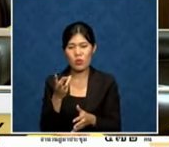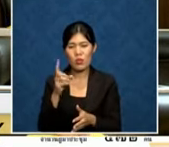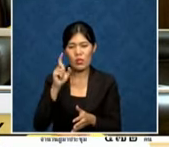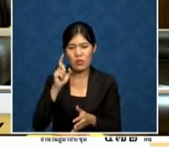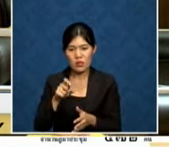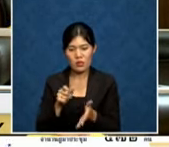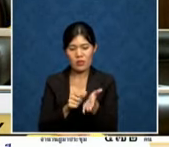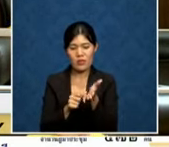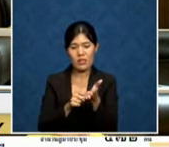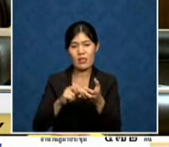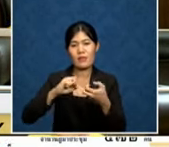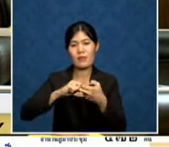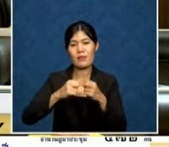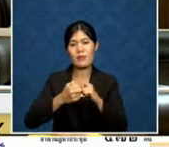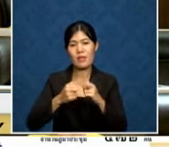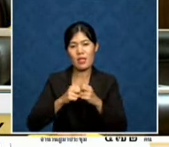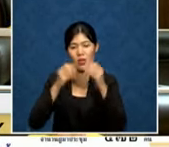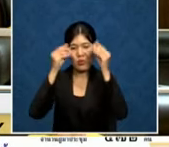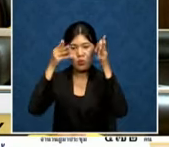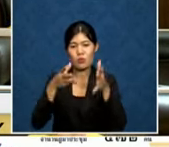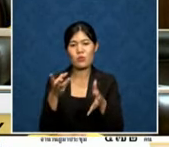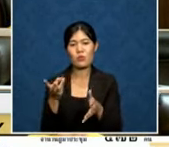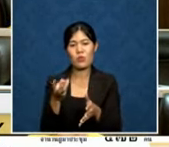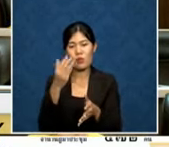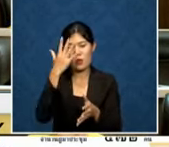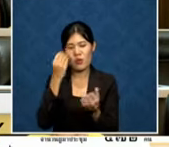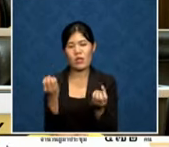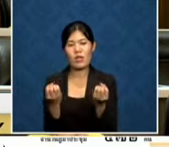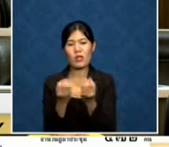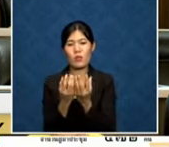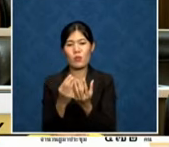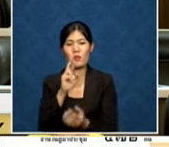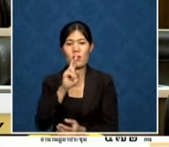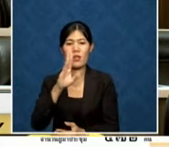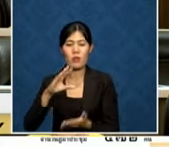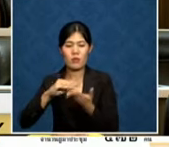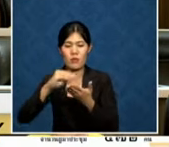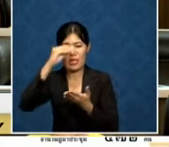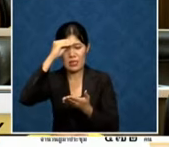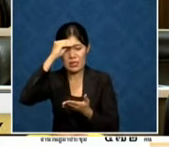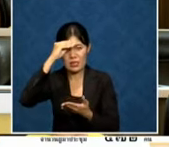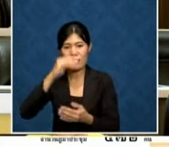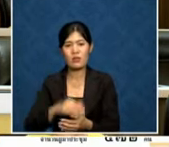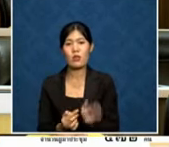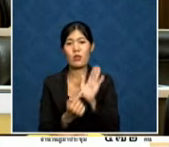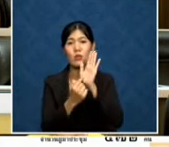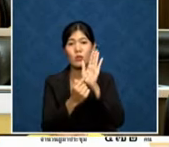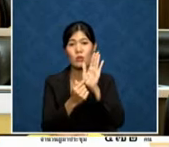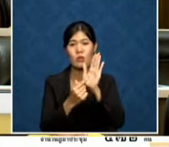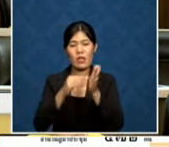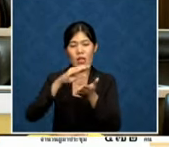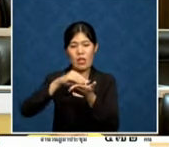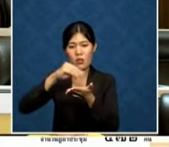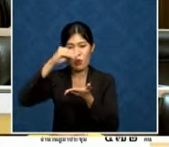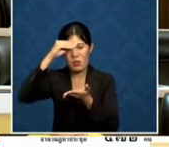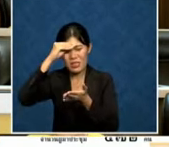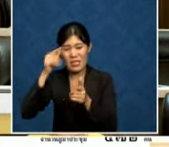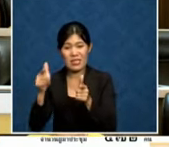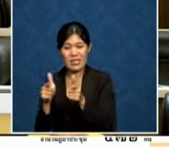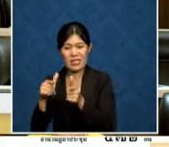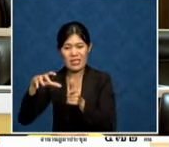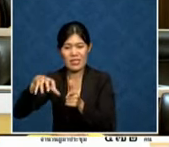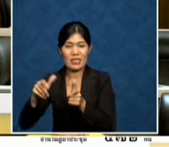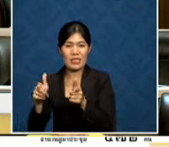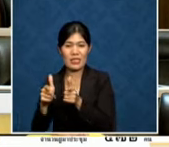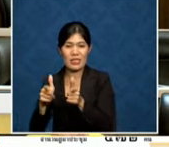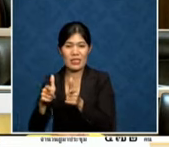สำหรับการยกระดับระบบการศึกษาของไทยอย่างเช่นโรงเรียนขนาดเล็กในสังกัดสพฐจำนวน